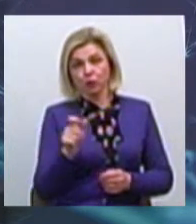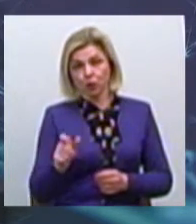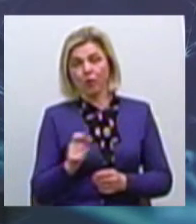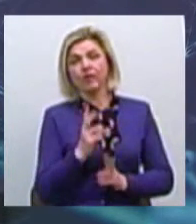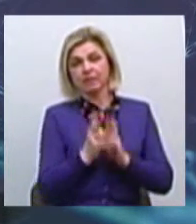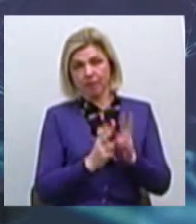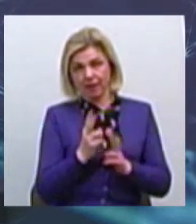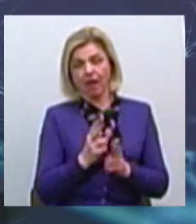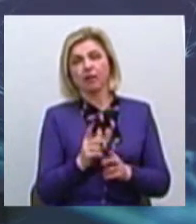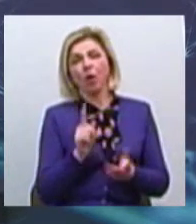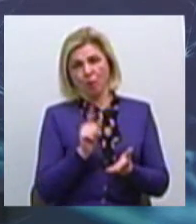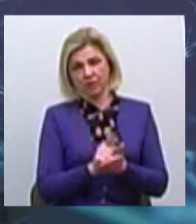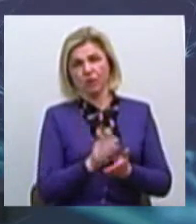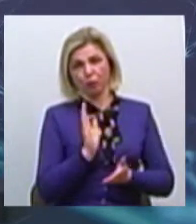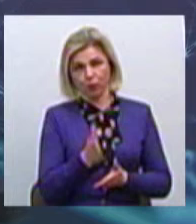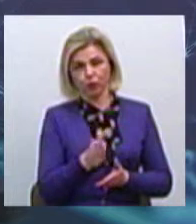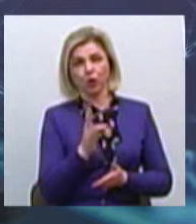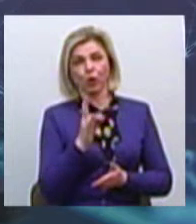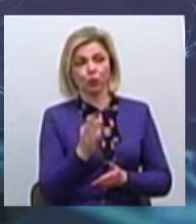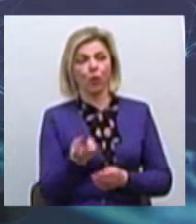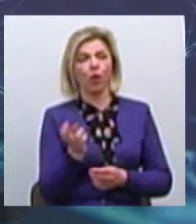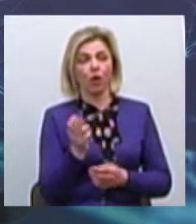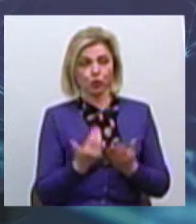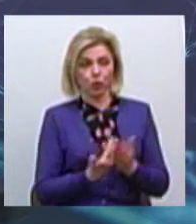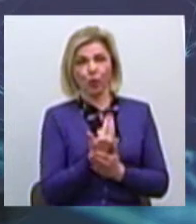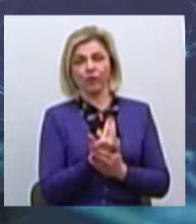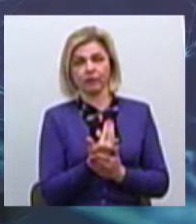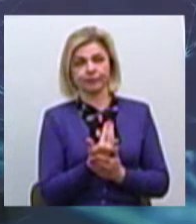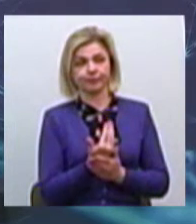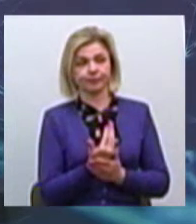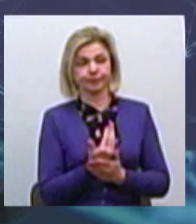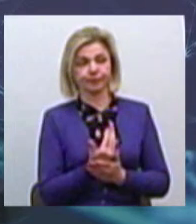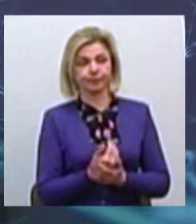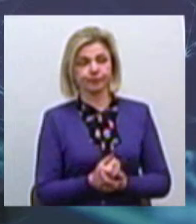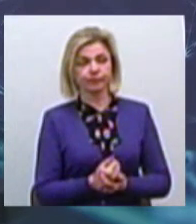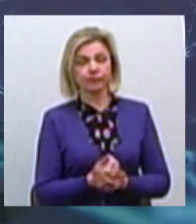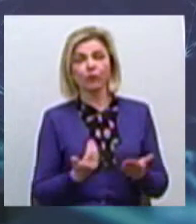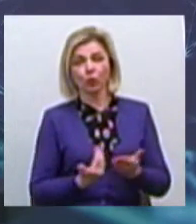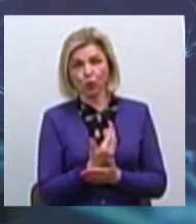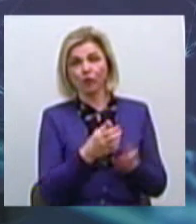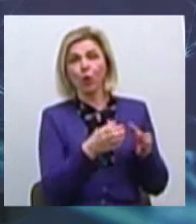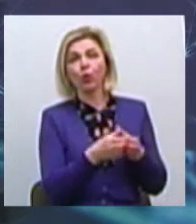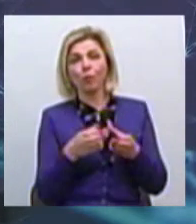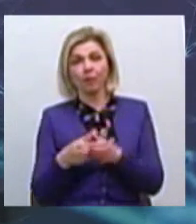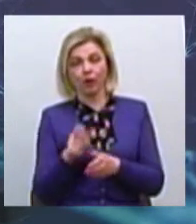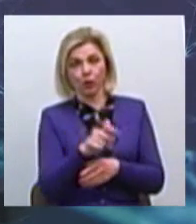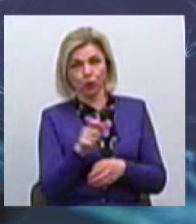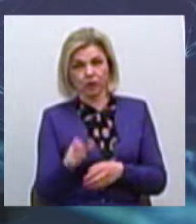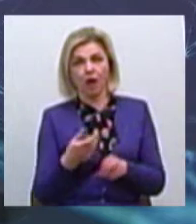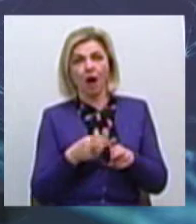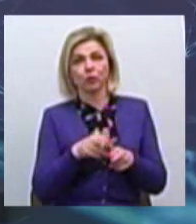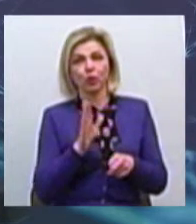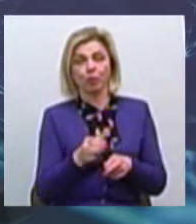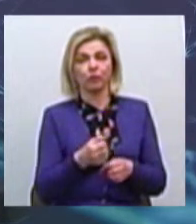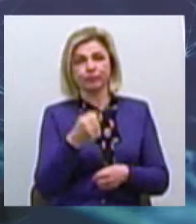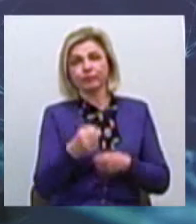произойдут. Пришли на новое течение, новая группа людей, которые будут, естественно, расставлять